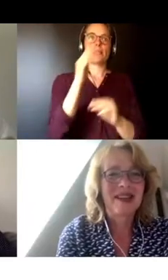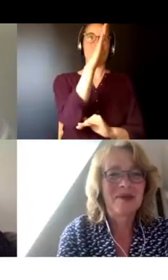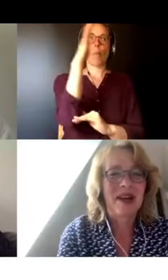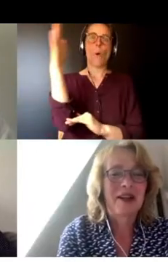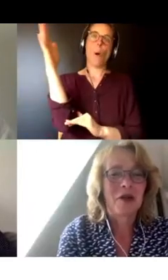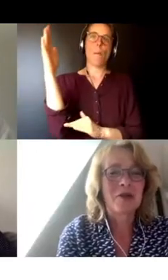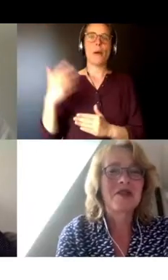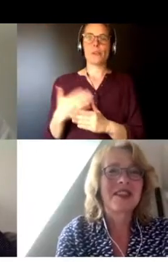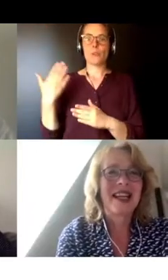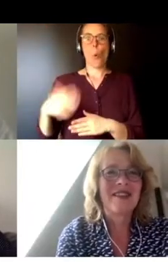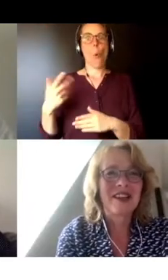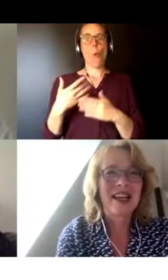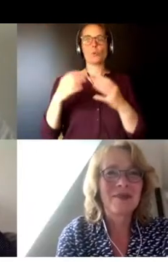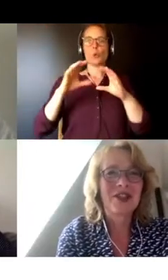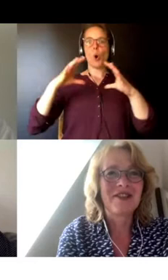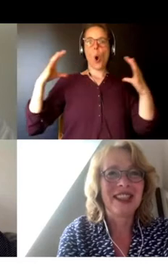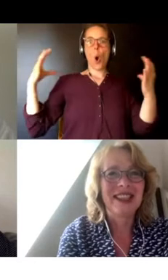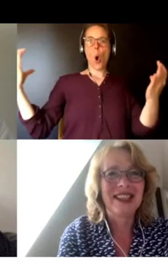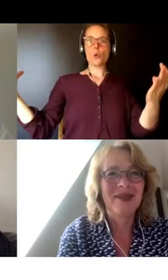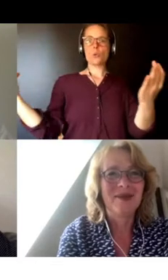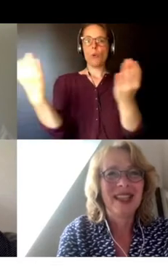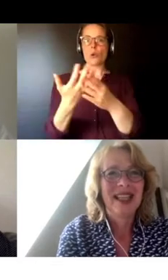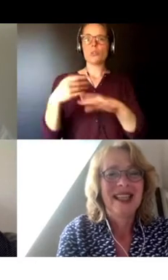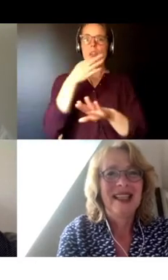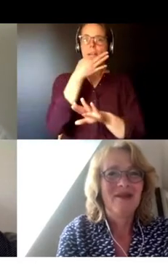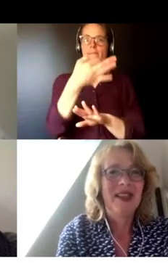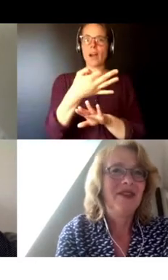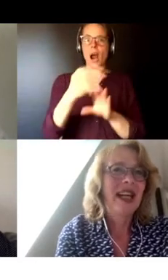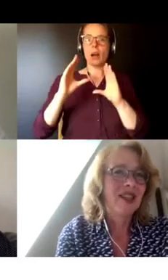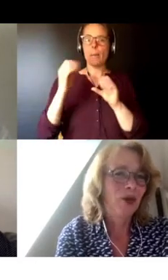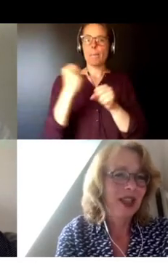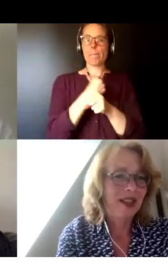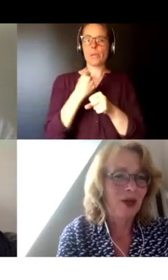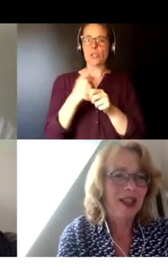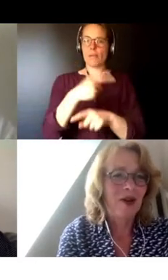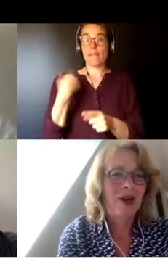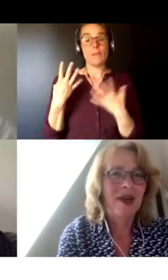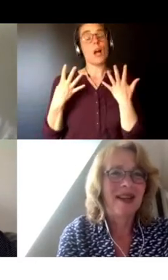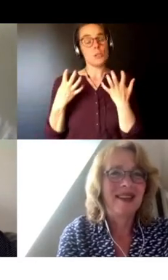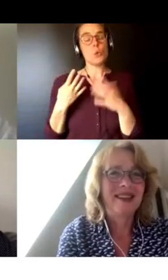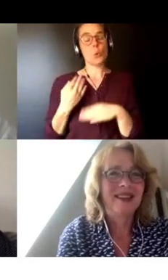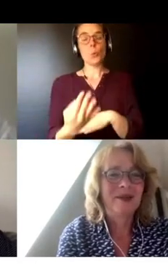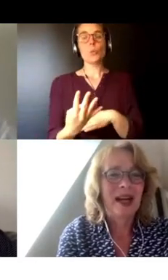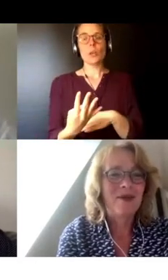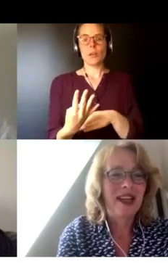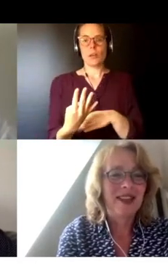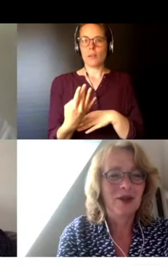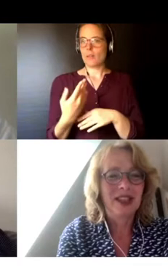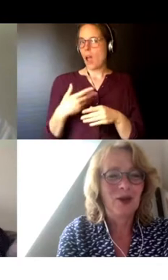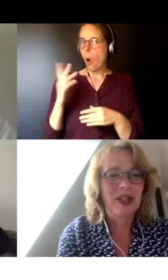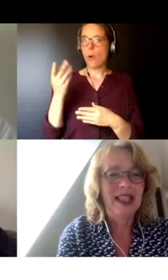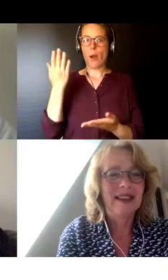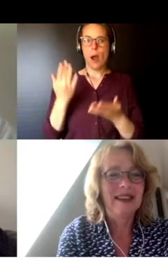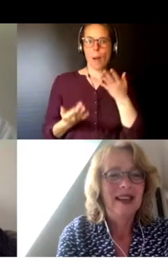ja ein Kosmos, der Fragen beschäftigt, die wir als Grüne natürlich auch immer